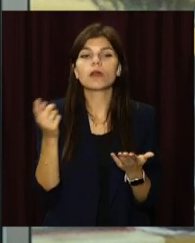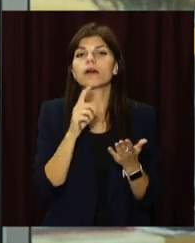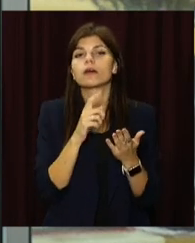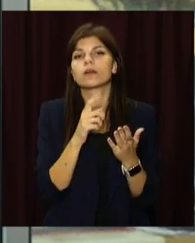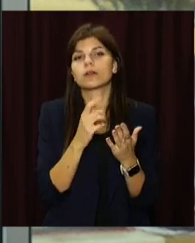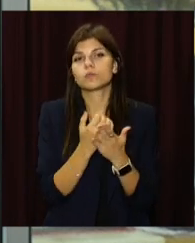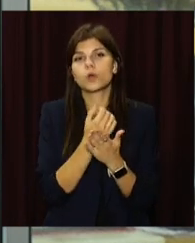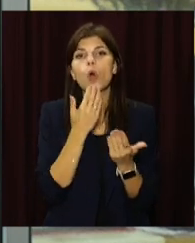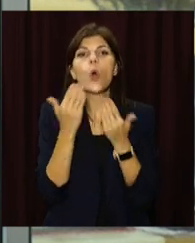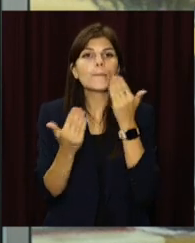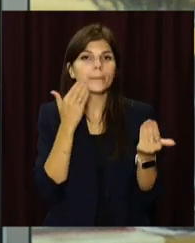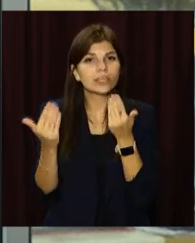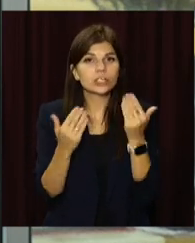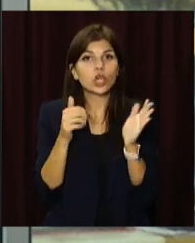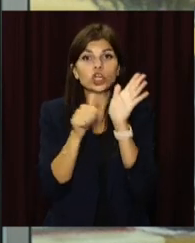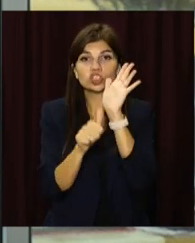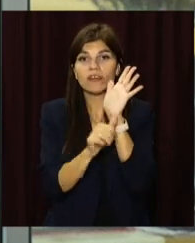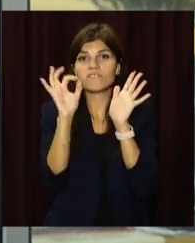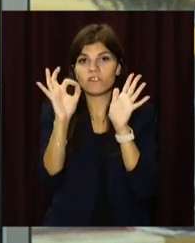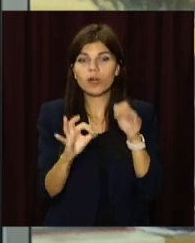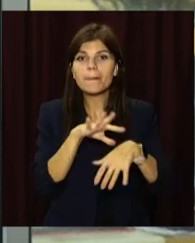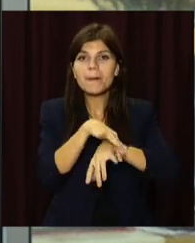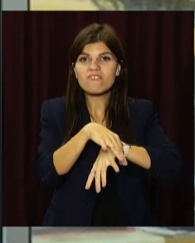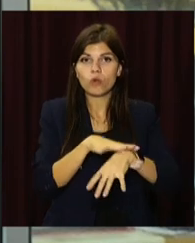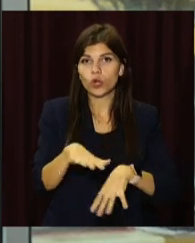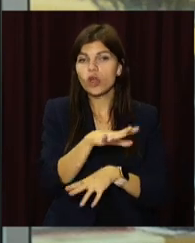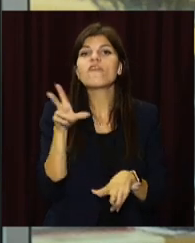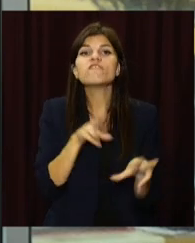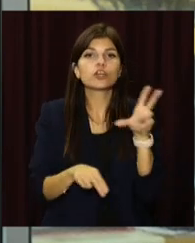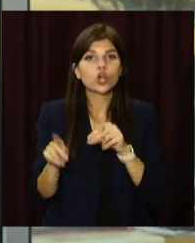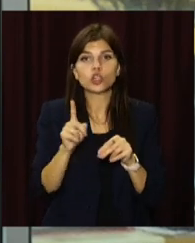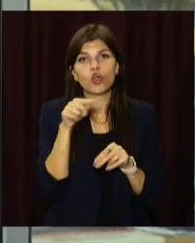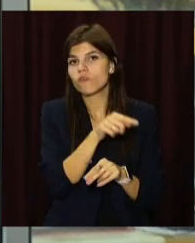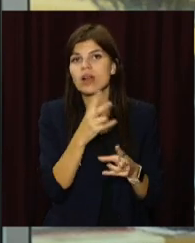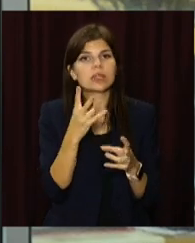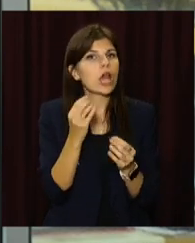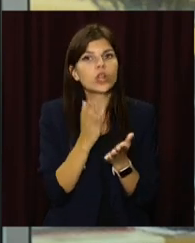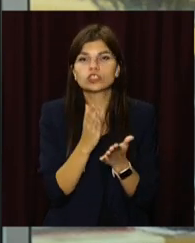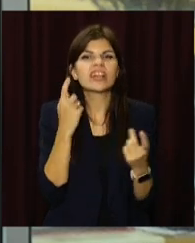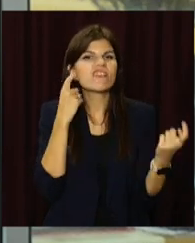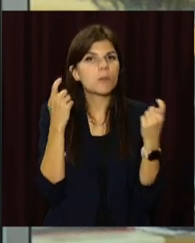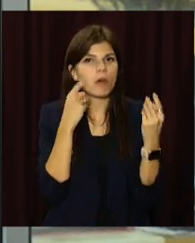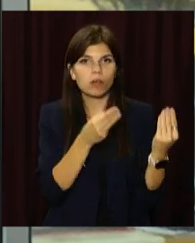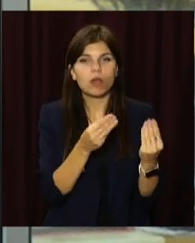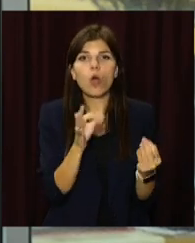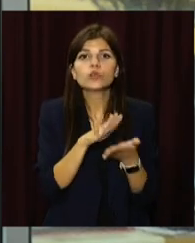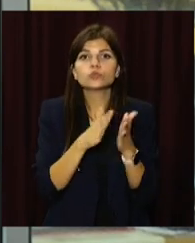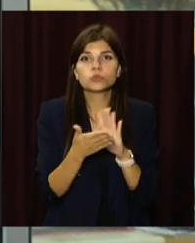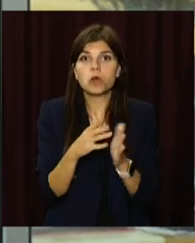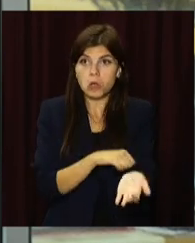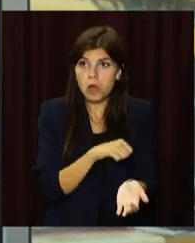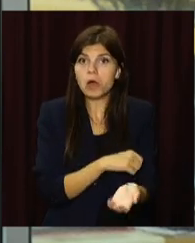провела Координаційна рада, 60% павлоградців вважають, вони недостатньо поінформовані щодо